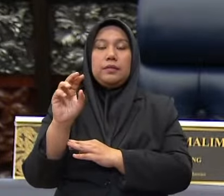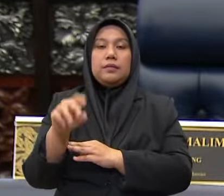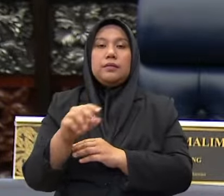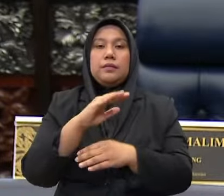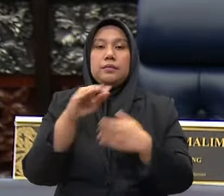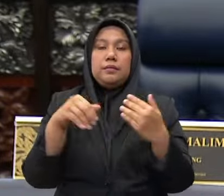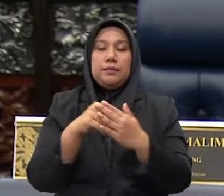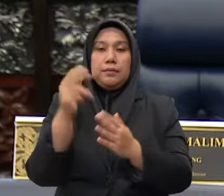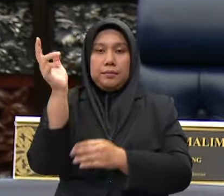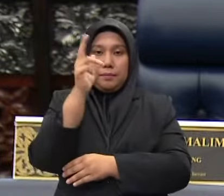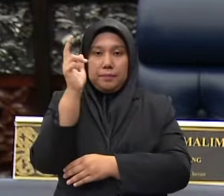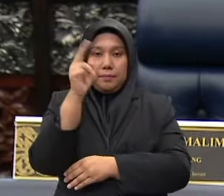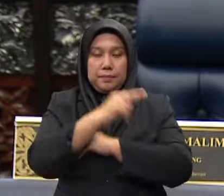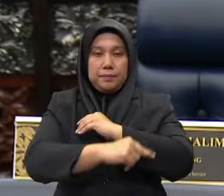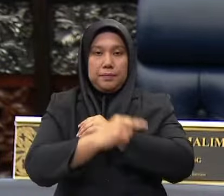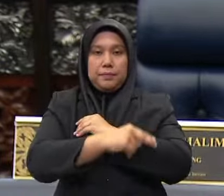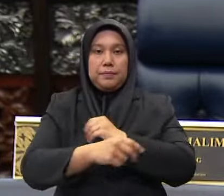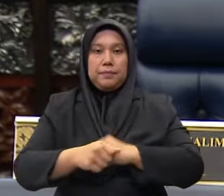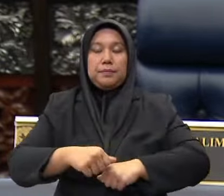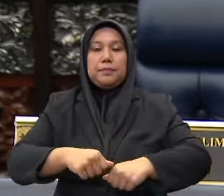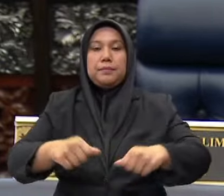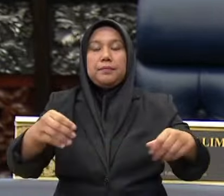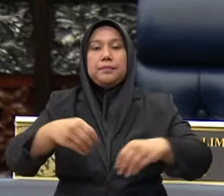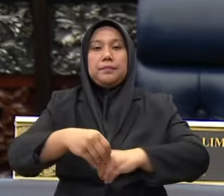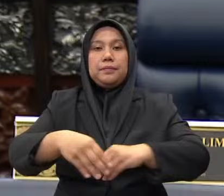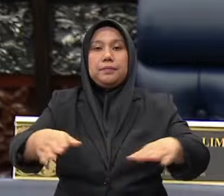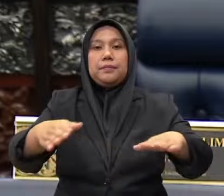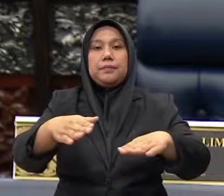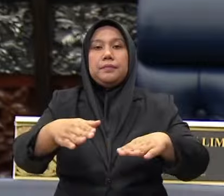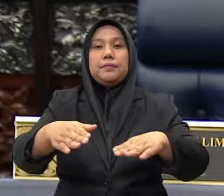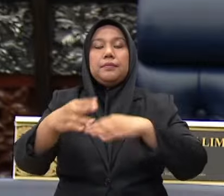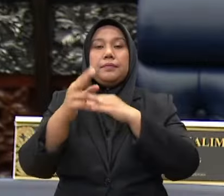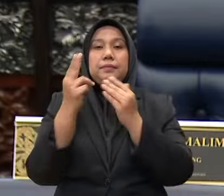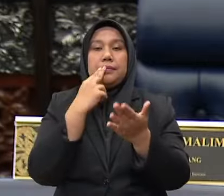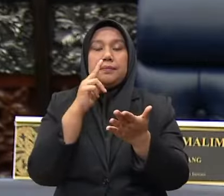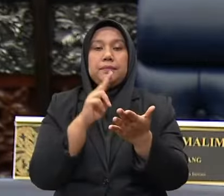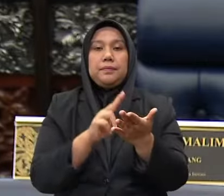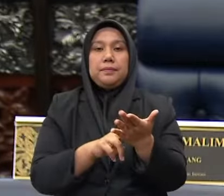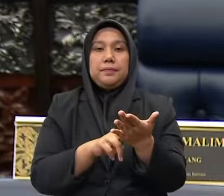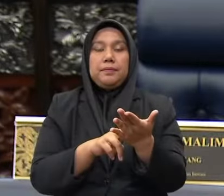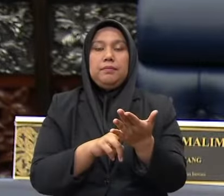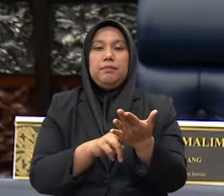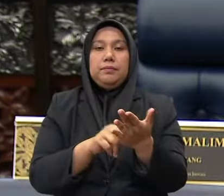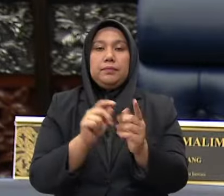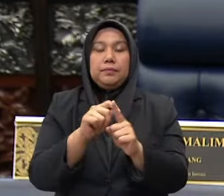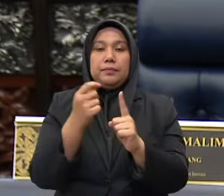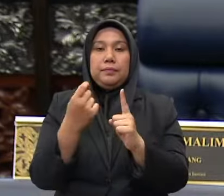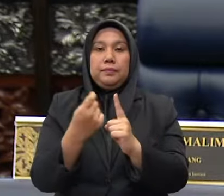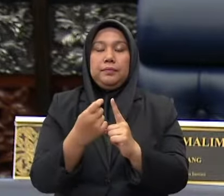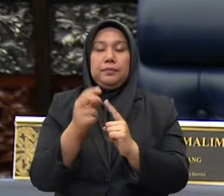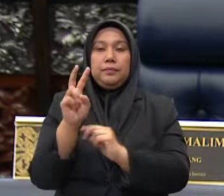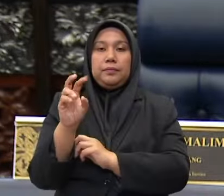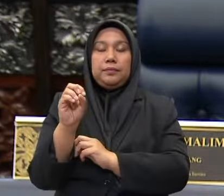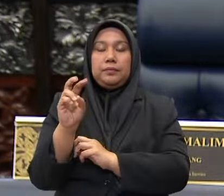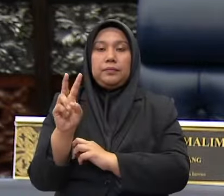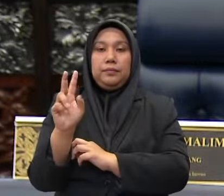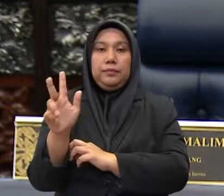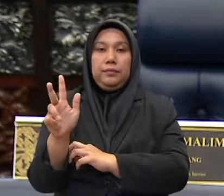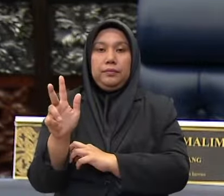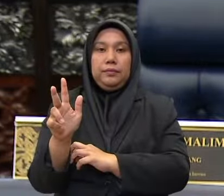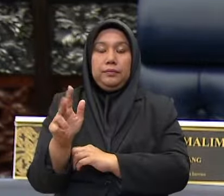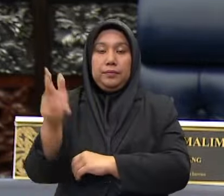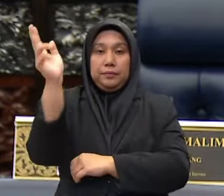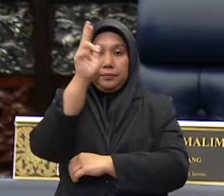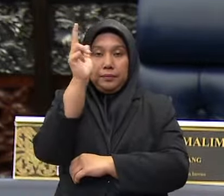melalui edaran surat bertarikh 20 disember 2023 memang ada permintaan daripada beberapa